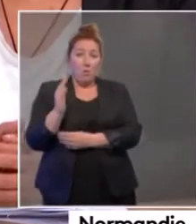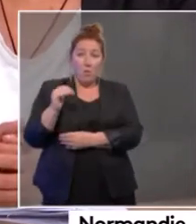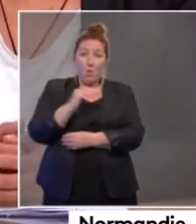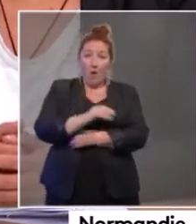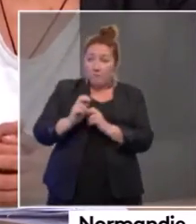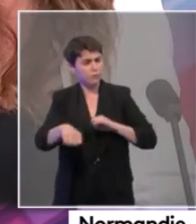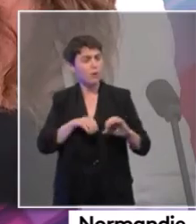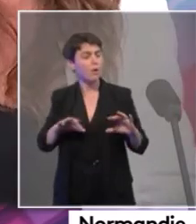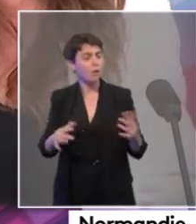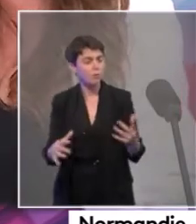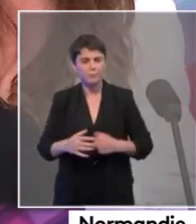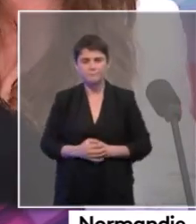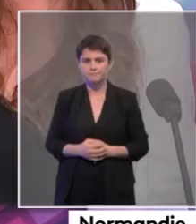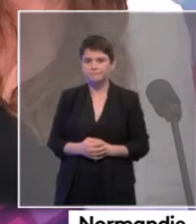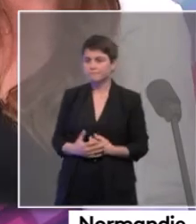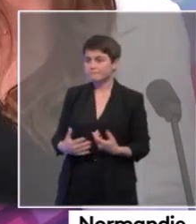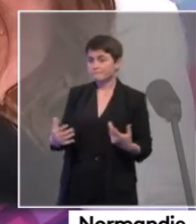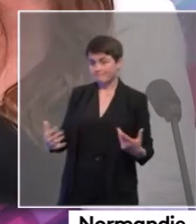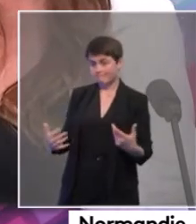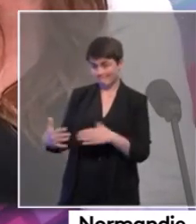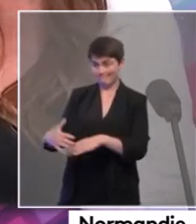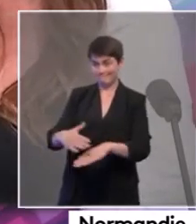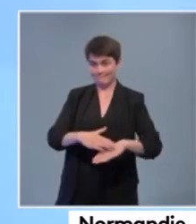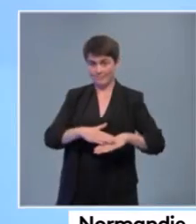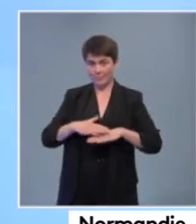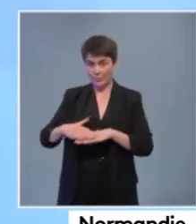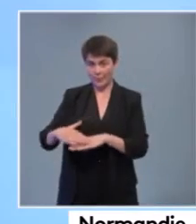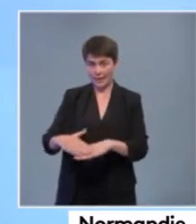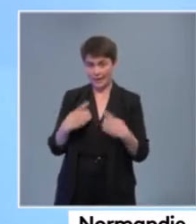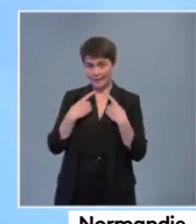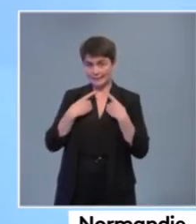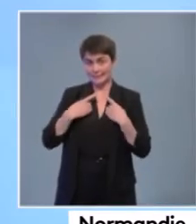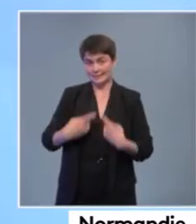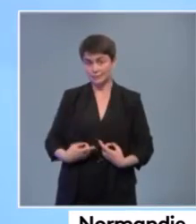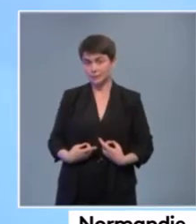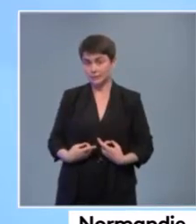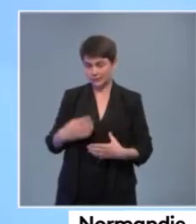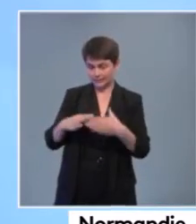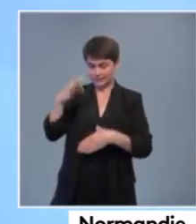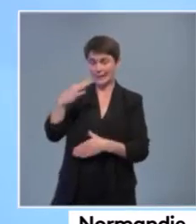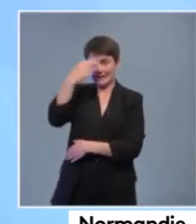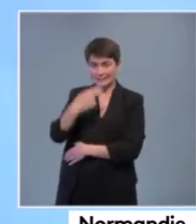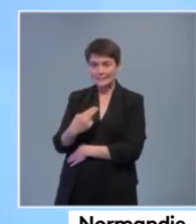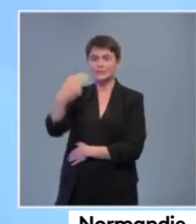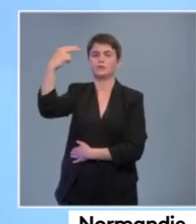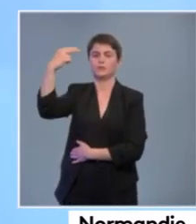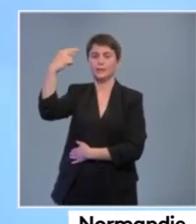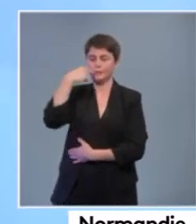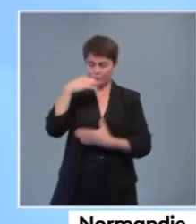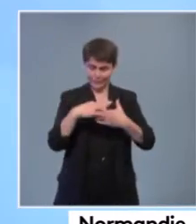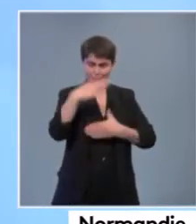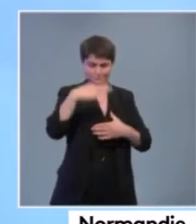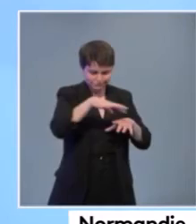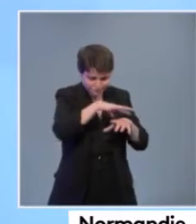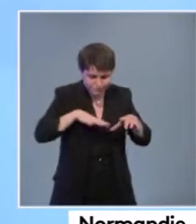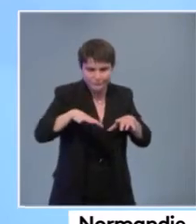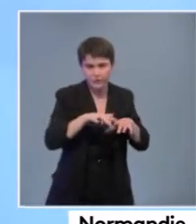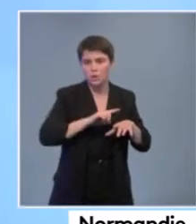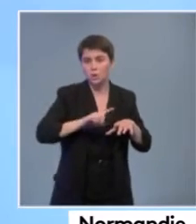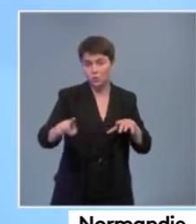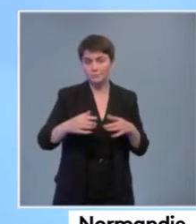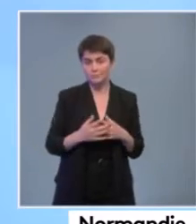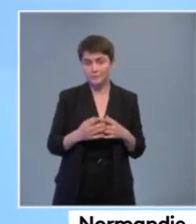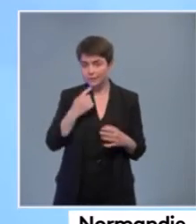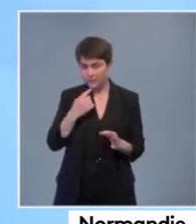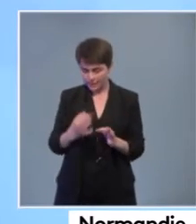juste intolérable. D'abord, je tiens à rappeler que député, c'est un mandat national et que ce n'est pas un mandat d'élu local et que ces solutions